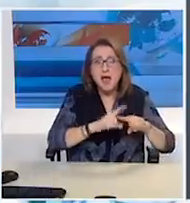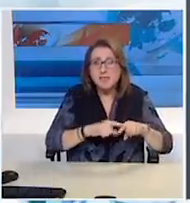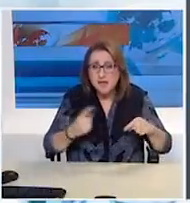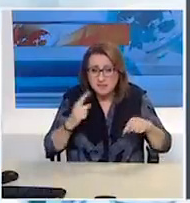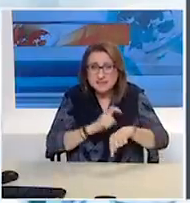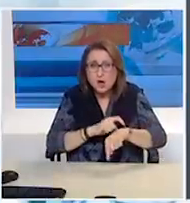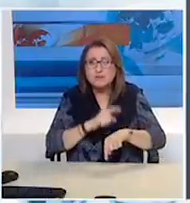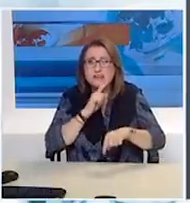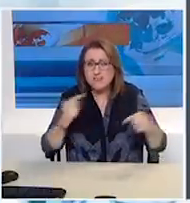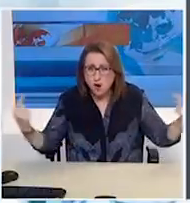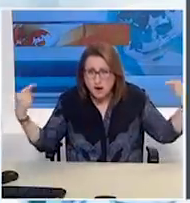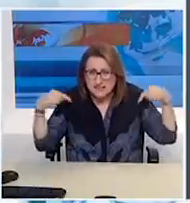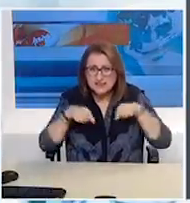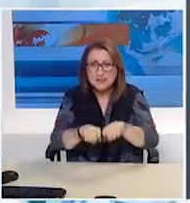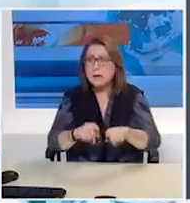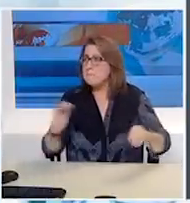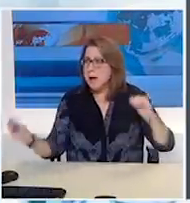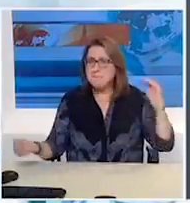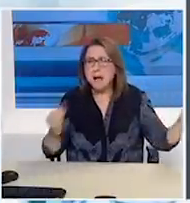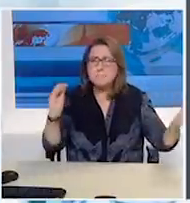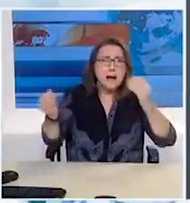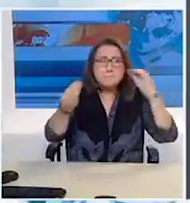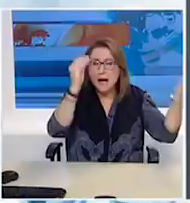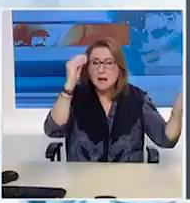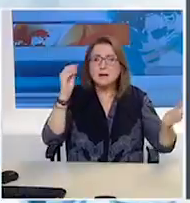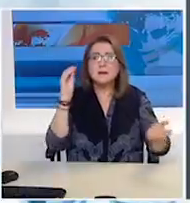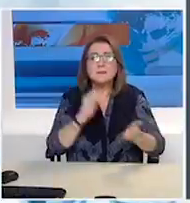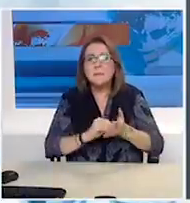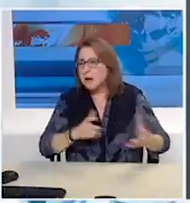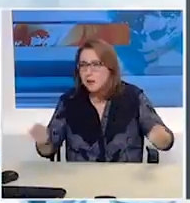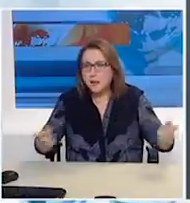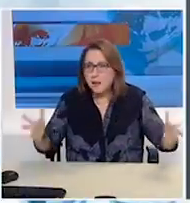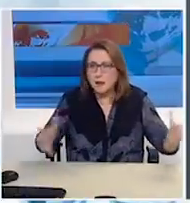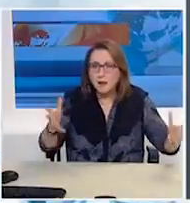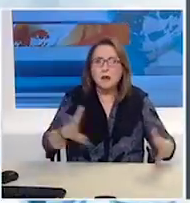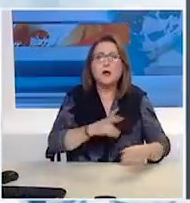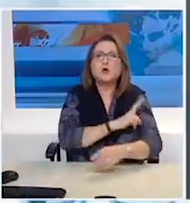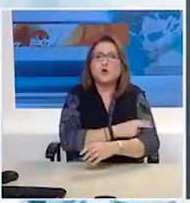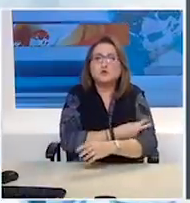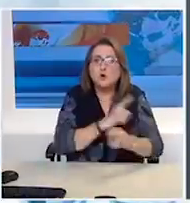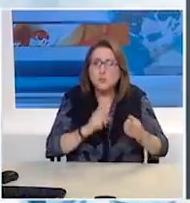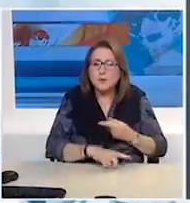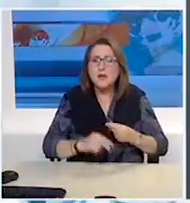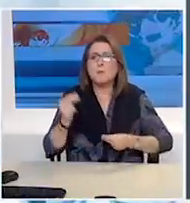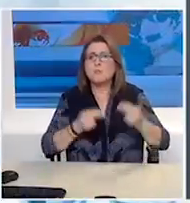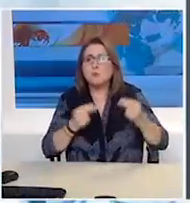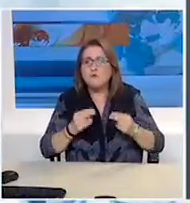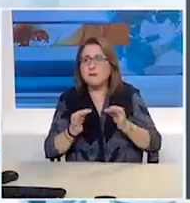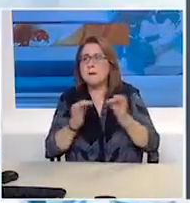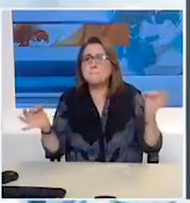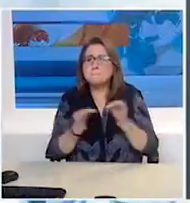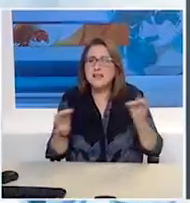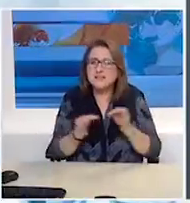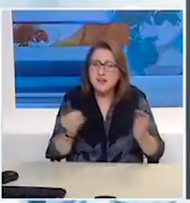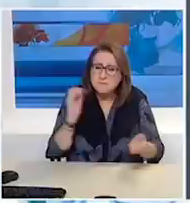οποίες θα ξαναδοκιμάσουν την επάρκεια του συστήματος, θα μας δοκιμάσουν σχετικά με τη στρατηγική άρση των μέτρων, θα μας δοκιμάσουν σχετικά με την όλη προσπάθεια επιστροφής στη